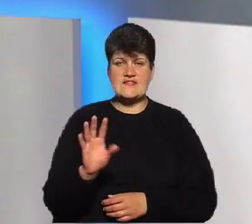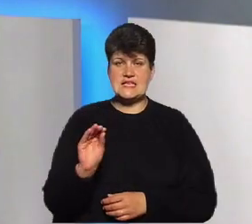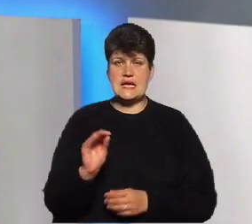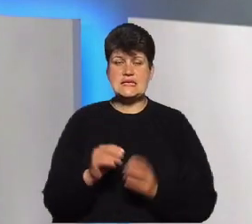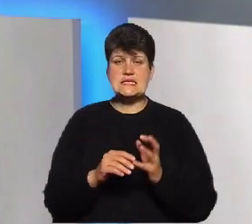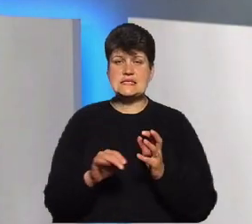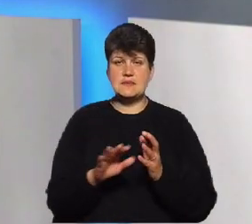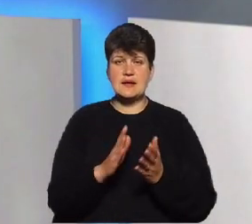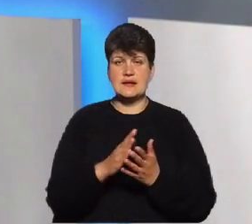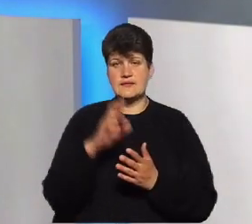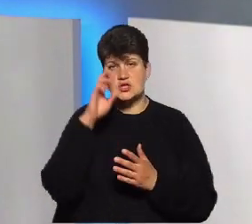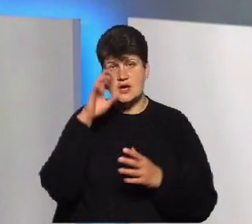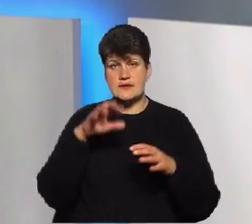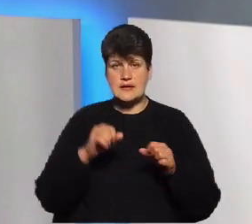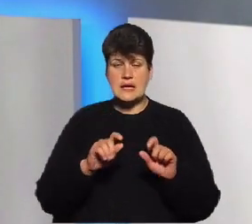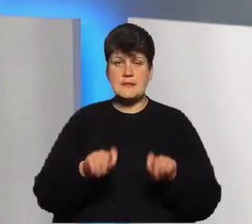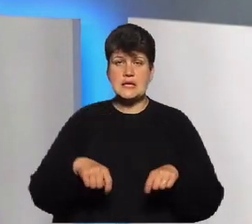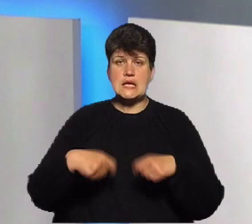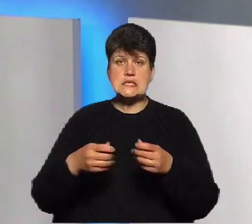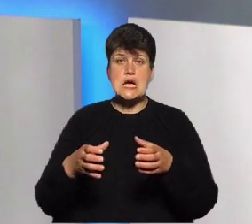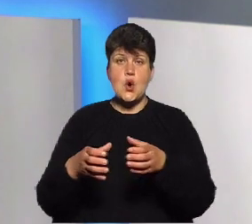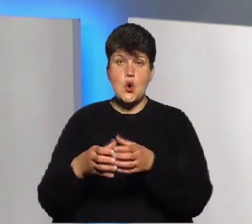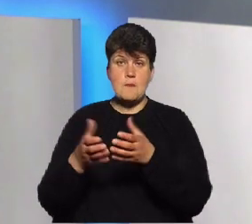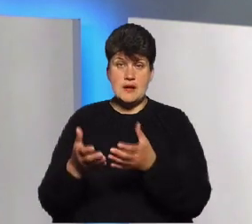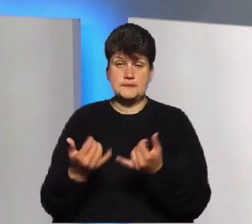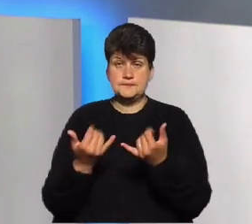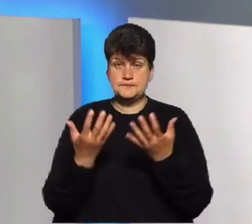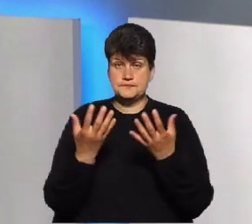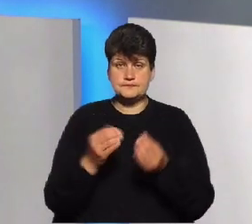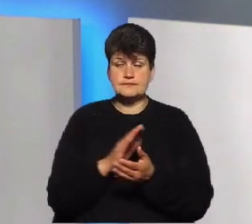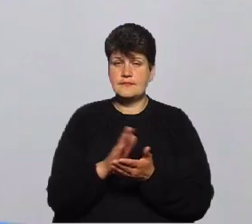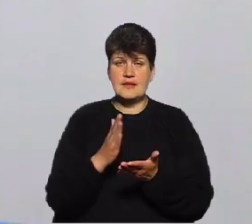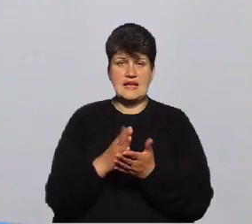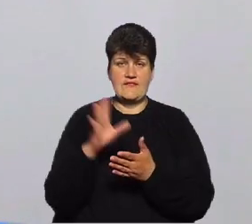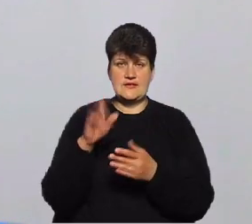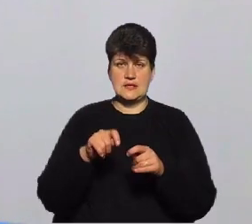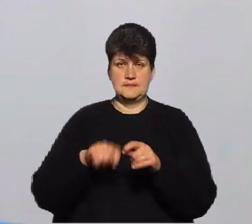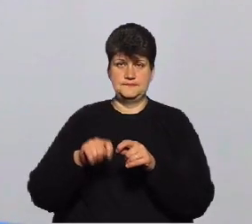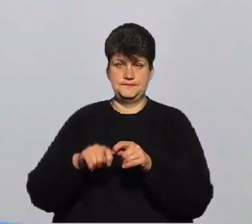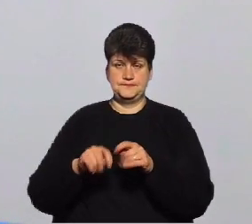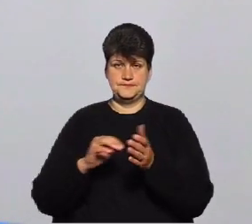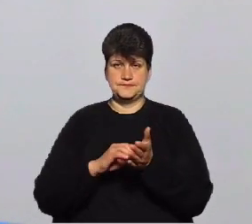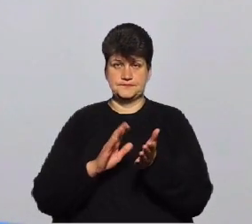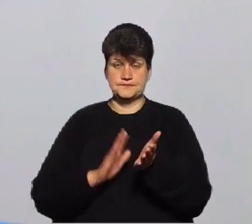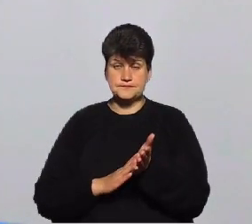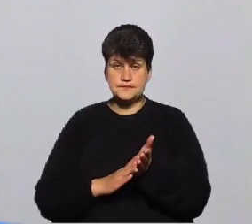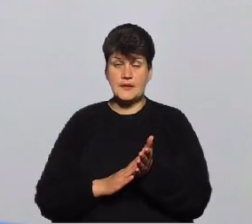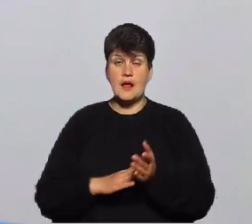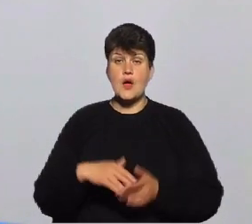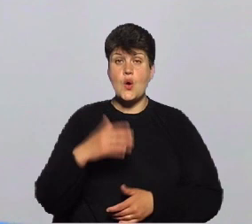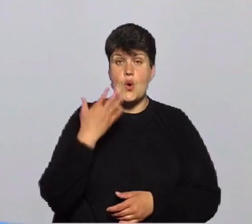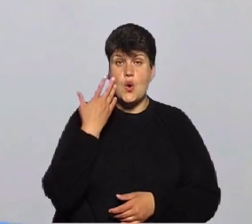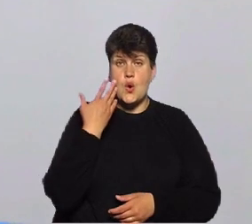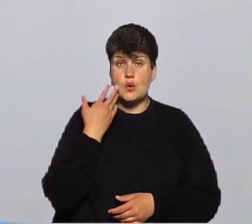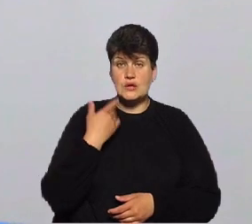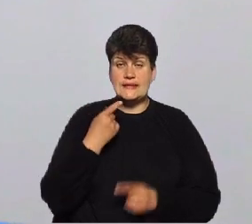яка передається громадам, на даний момент вона не вся є проінвентаризована, тому, відповідно, коли вони, ці земельні